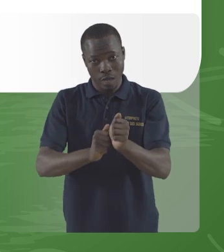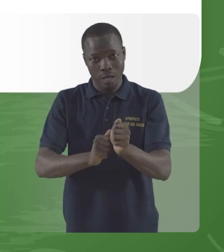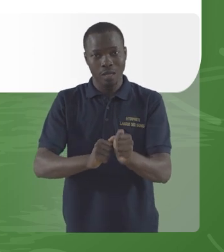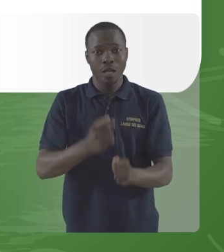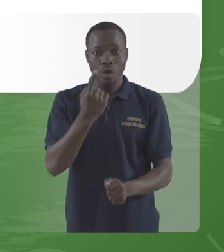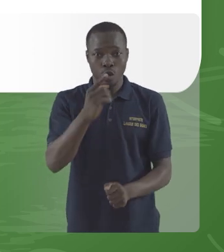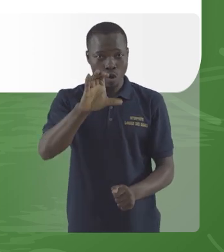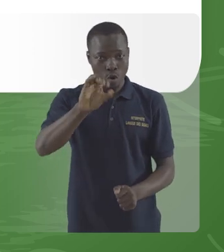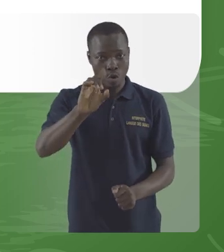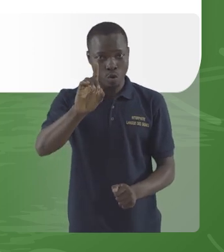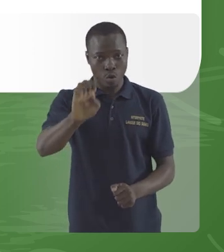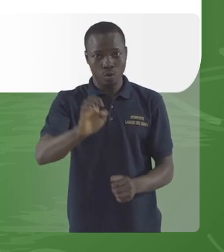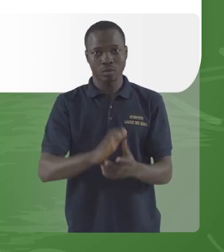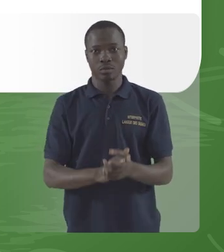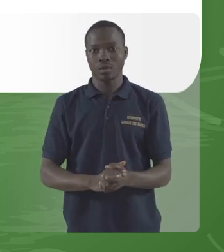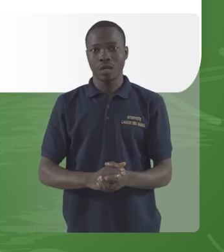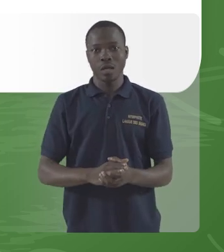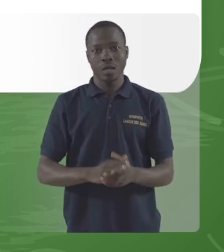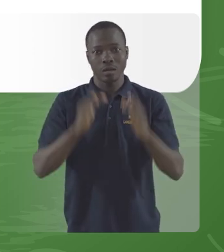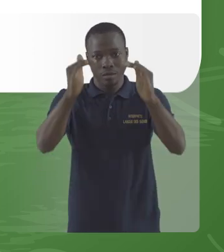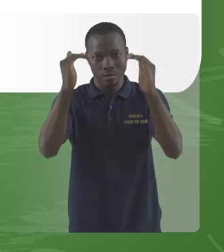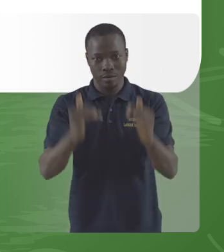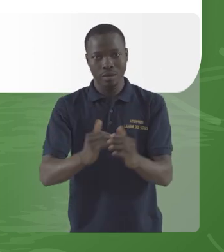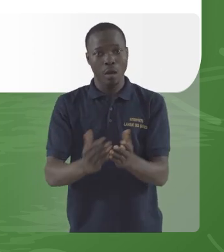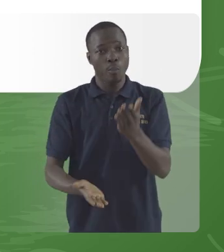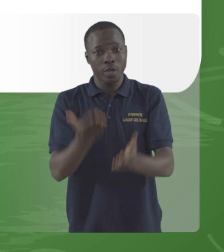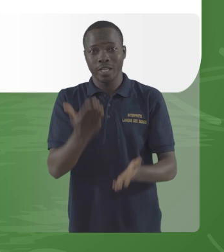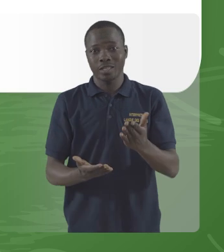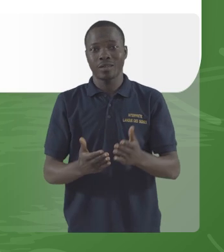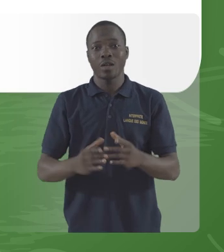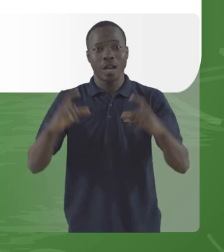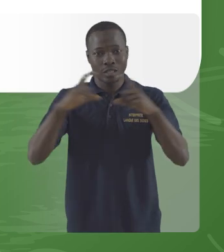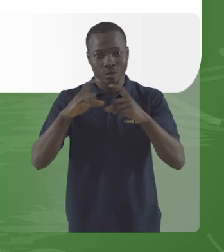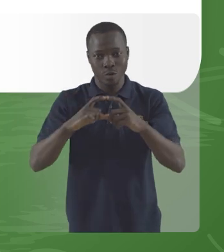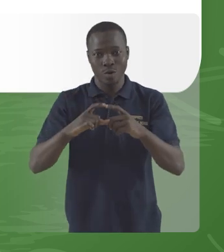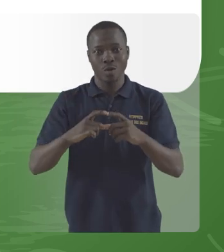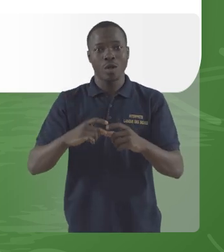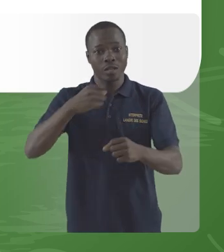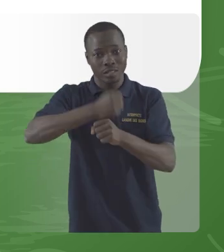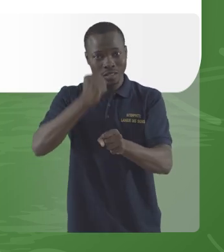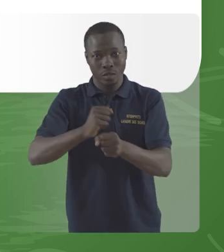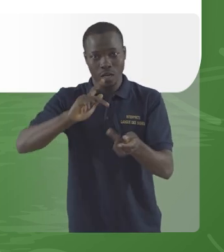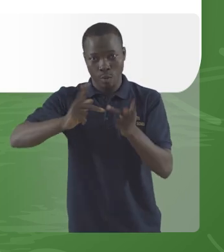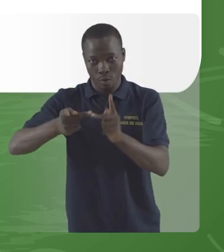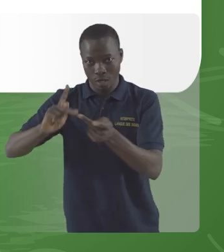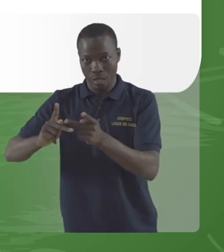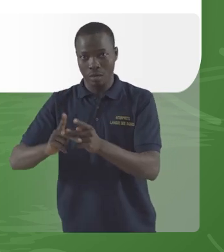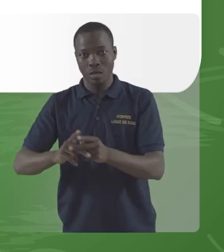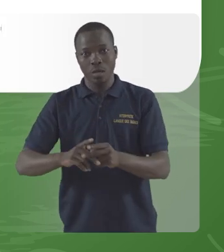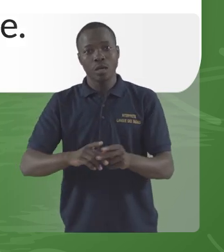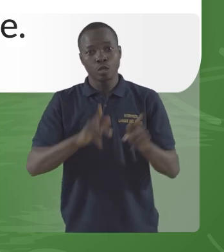code. Et enfin, peut-être que la cellule synthétise les protéines selon